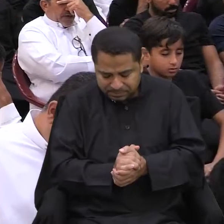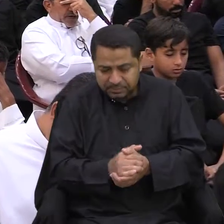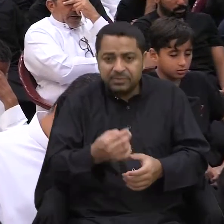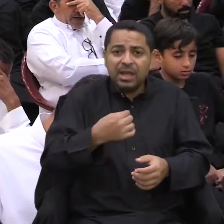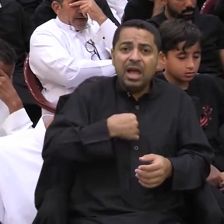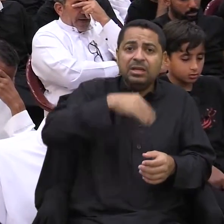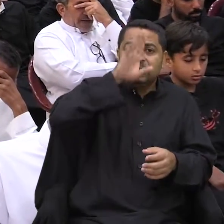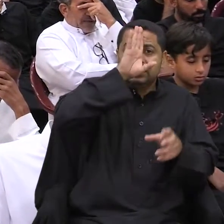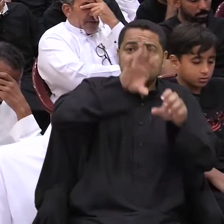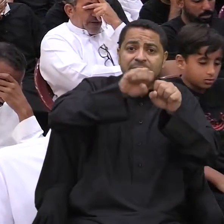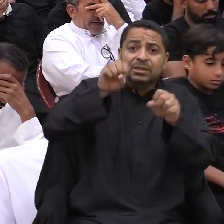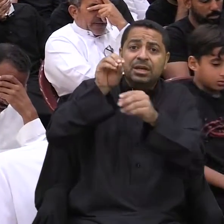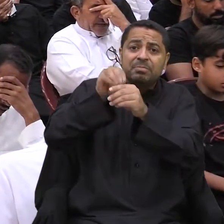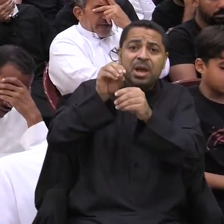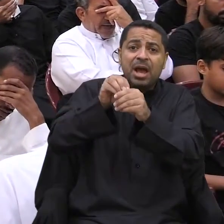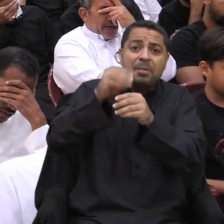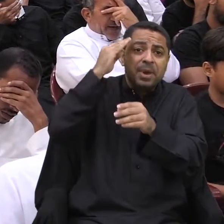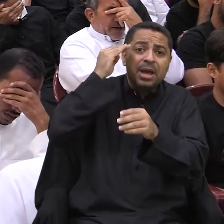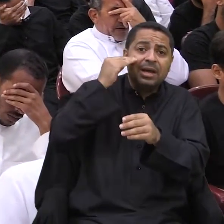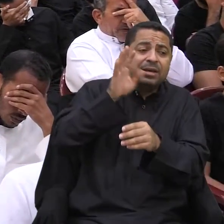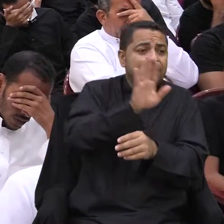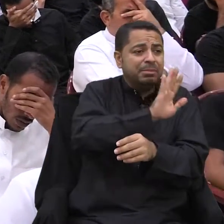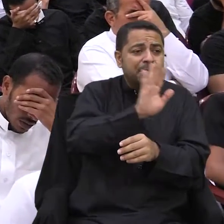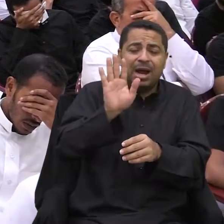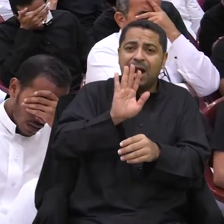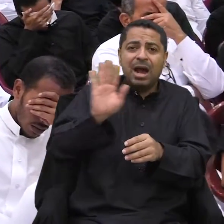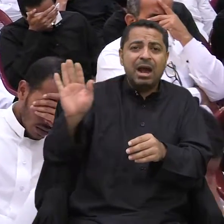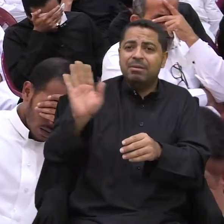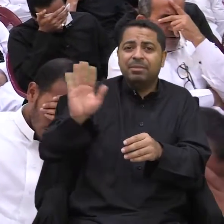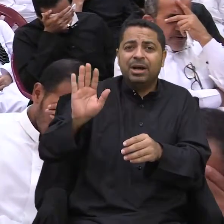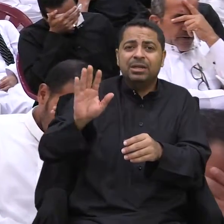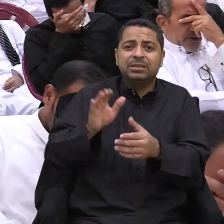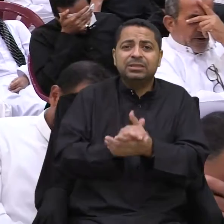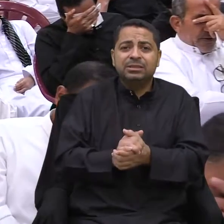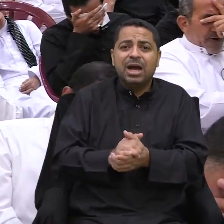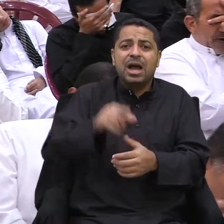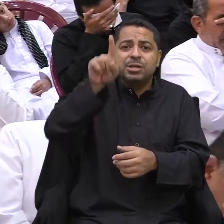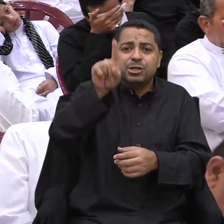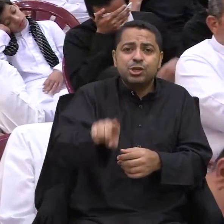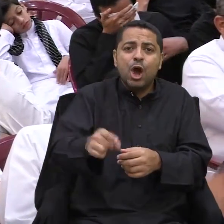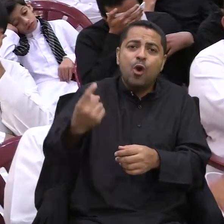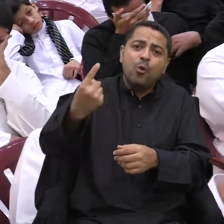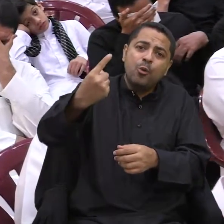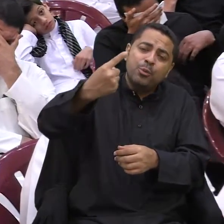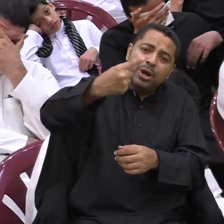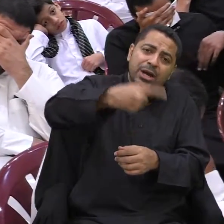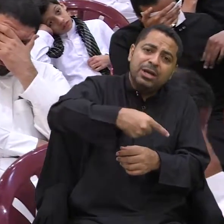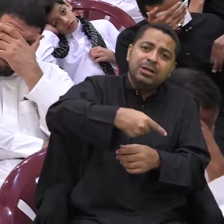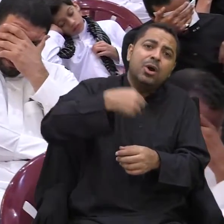ودعوني أهل بيتي الوداع، يوم